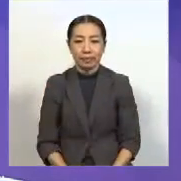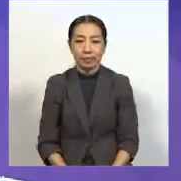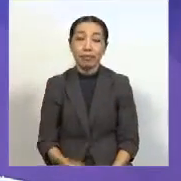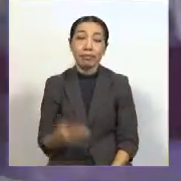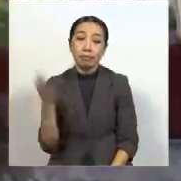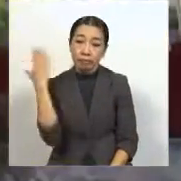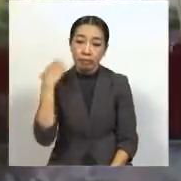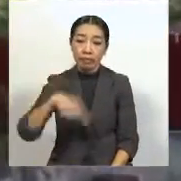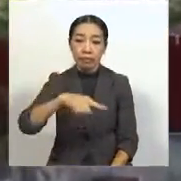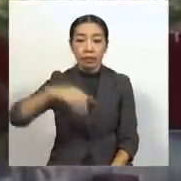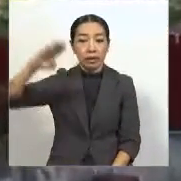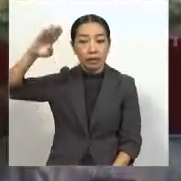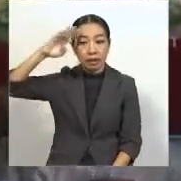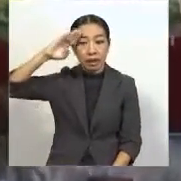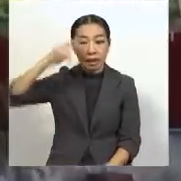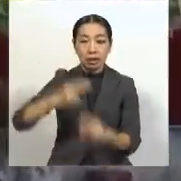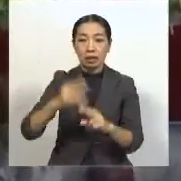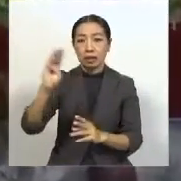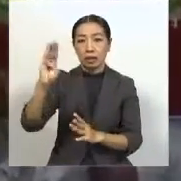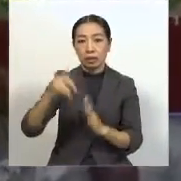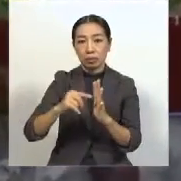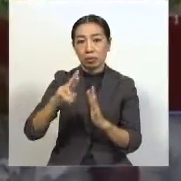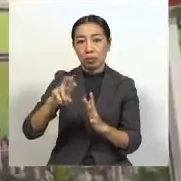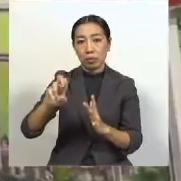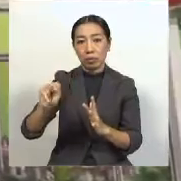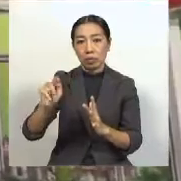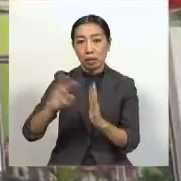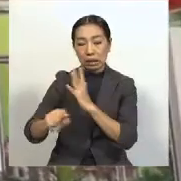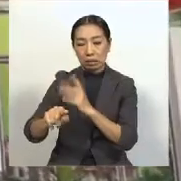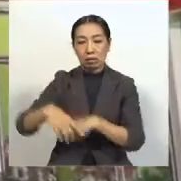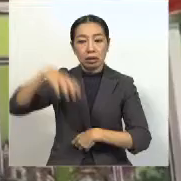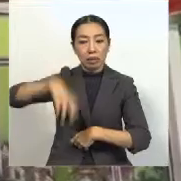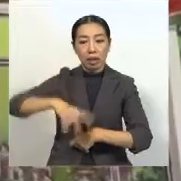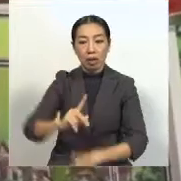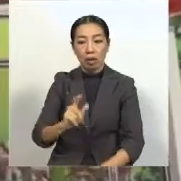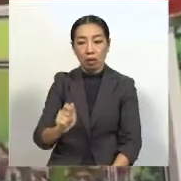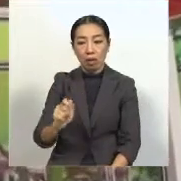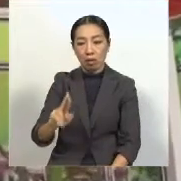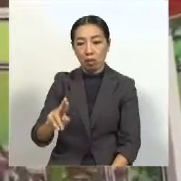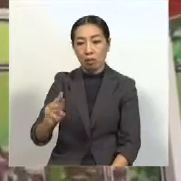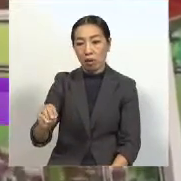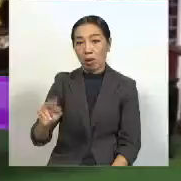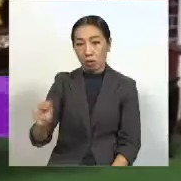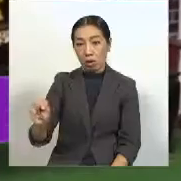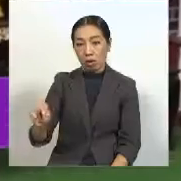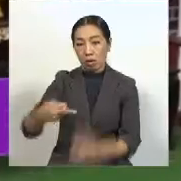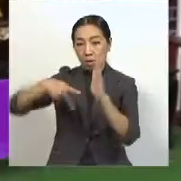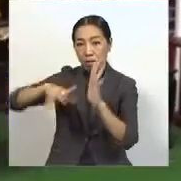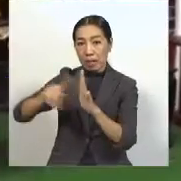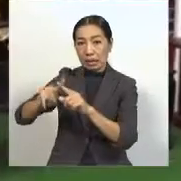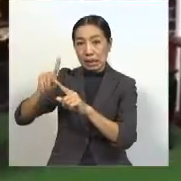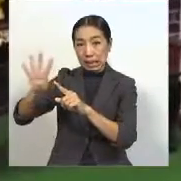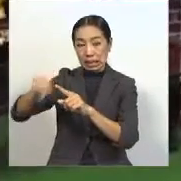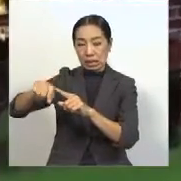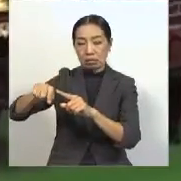จากกรณีนะคะที่ทางพลตรีบุรินทร์ทองประไพค่ะผู้ชำนาญการสำนักงานกอรมน.ภาค4ส่วนหน้ามีการรับมอบอำน